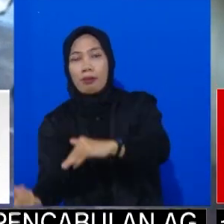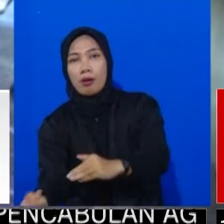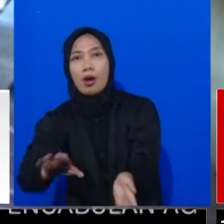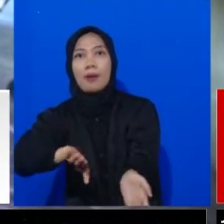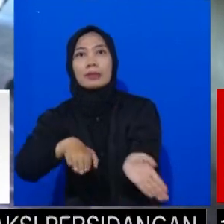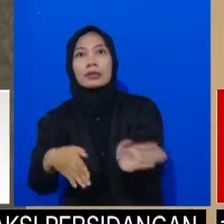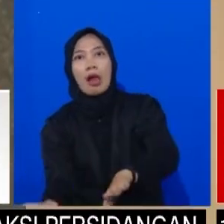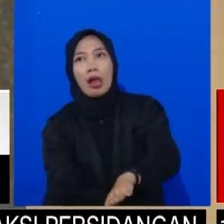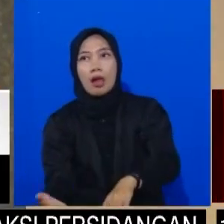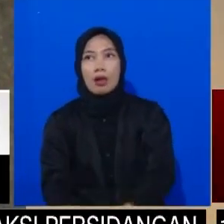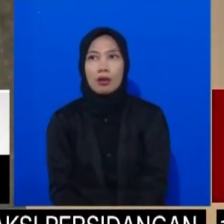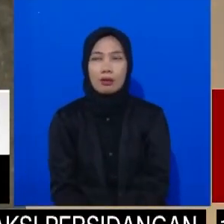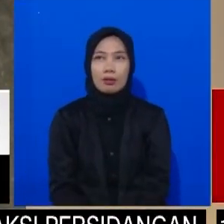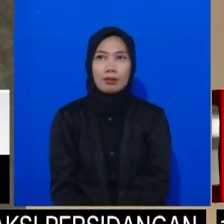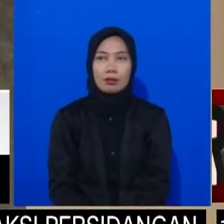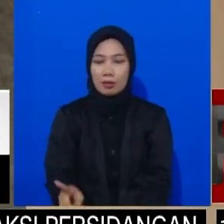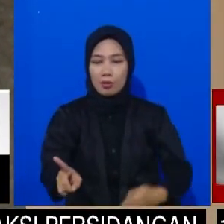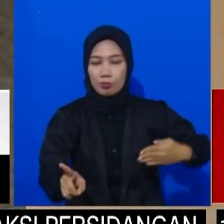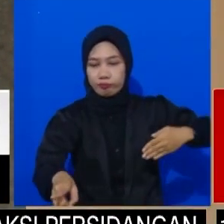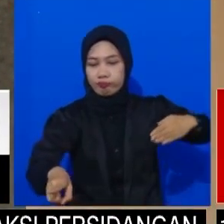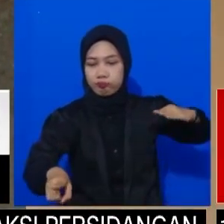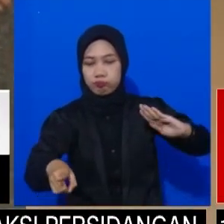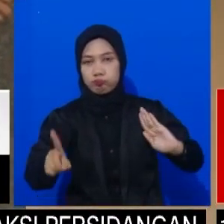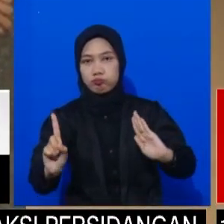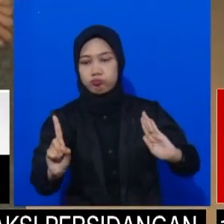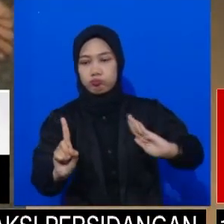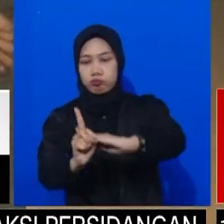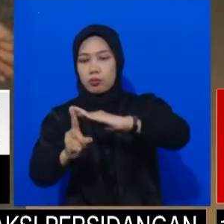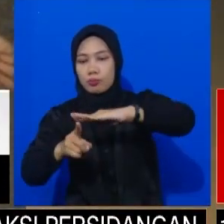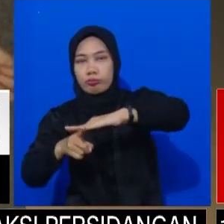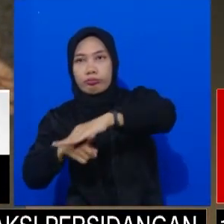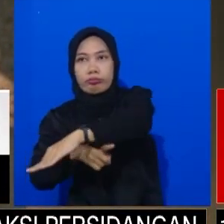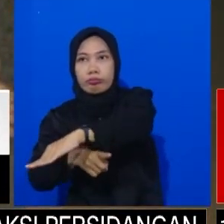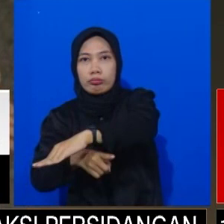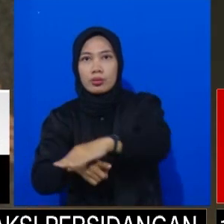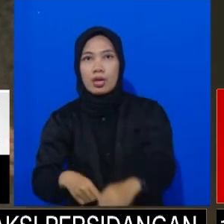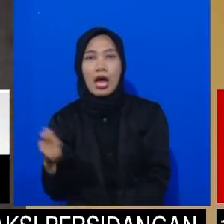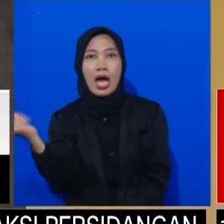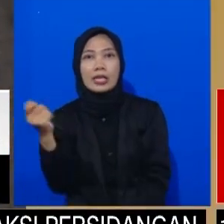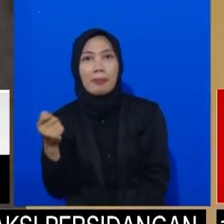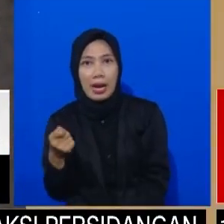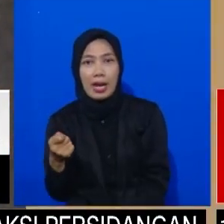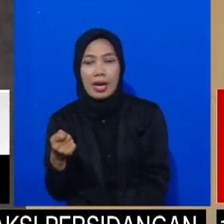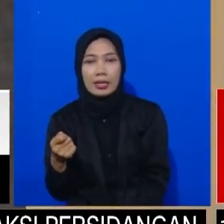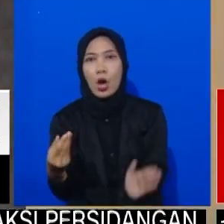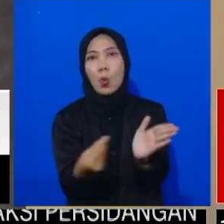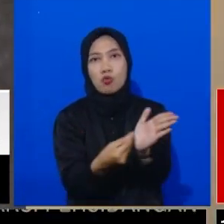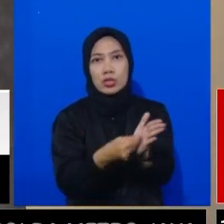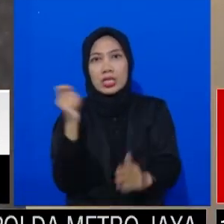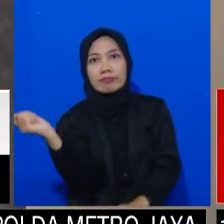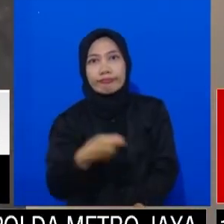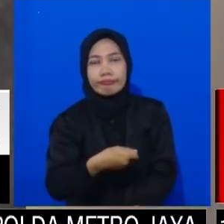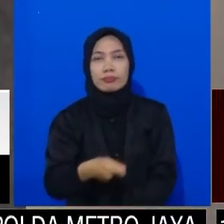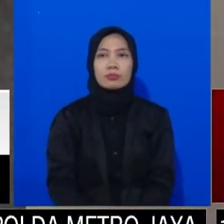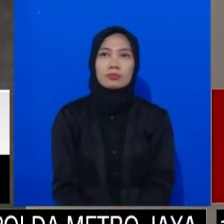jasad tubuhnya terdapat bekas roda ban. Selain itu, di dekat jenazahnya ada senjata tajam berupa parang. Polisi pada